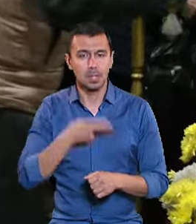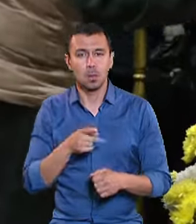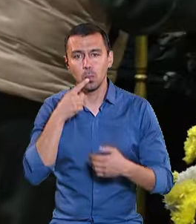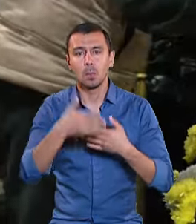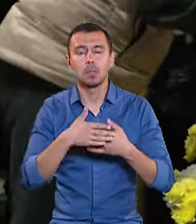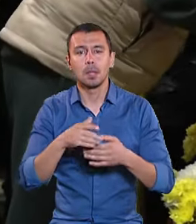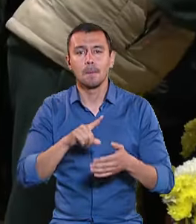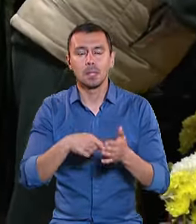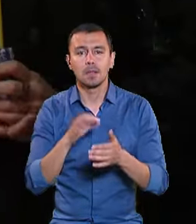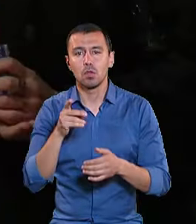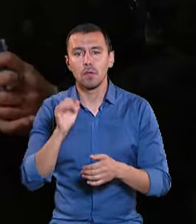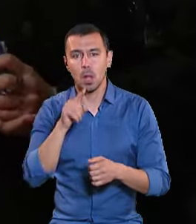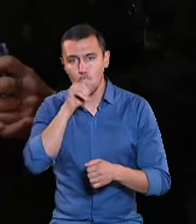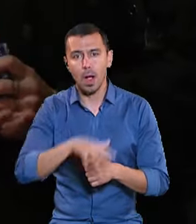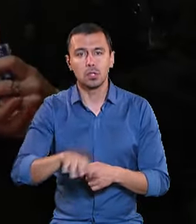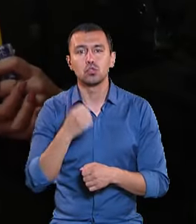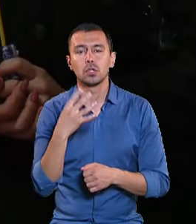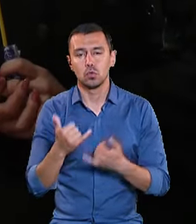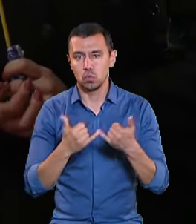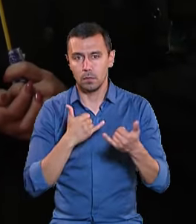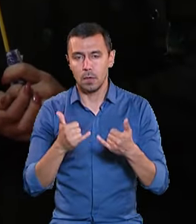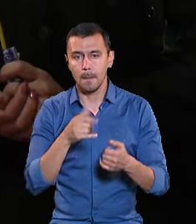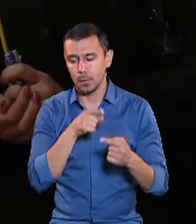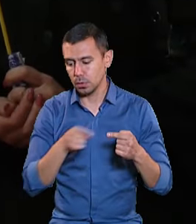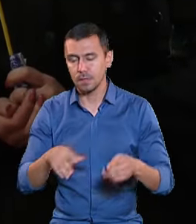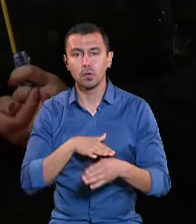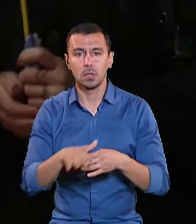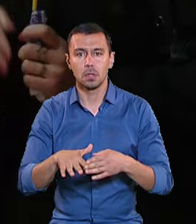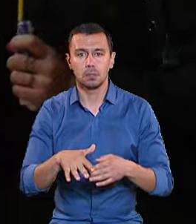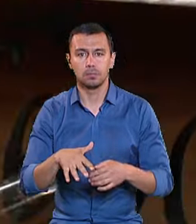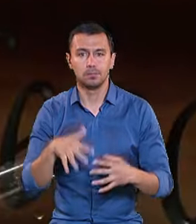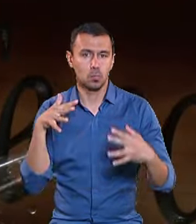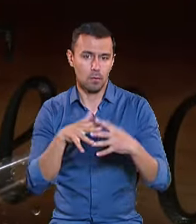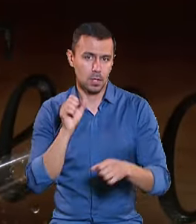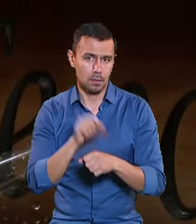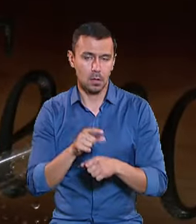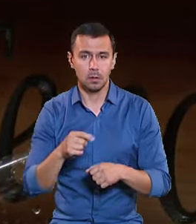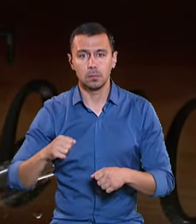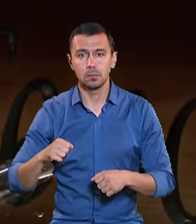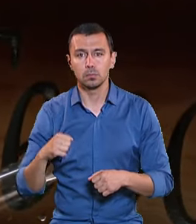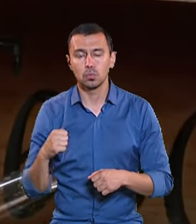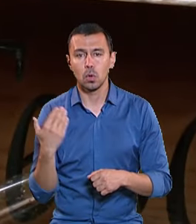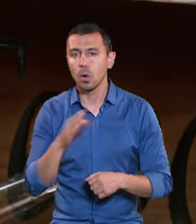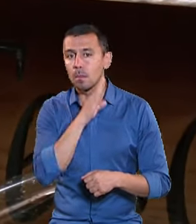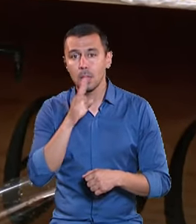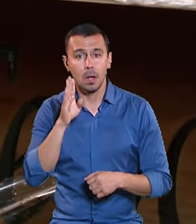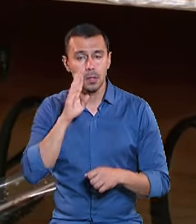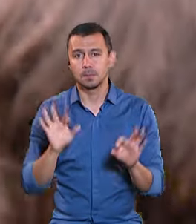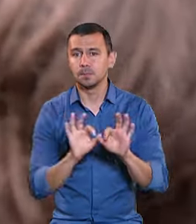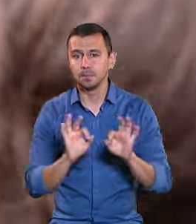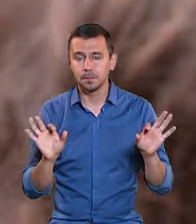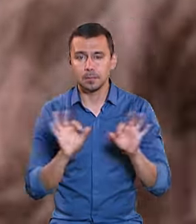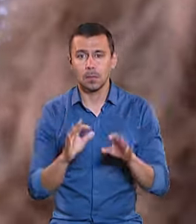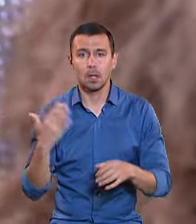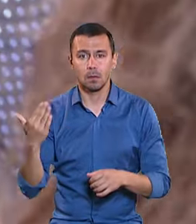міста Сватове на Луганщині 14 жовтня під час виконання бойового завдання. Подруга його матері Лідія Гончарук